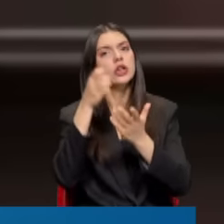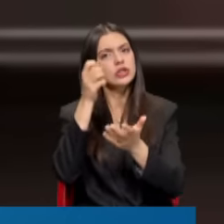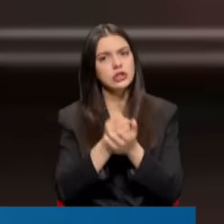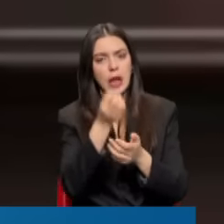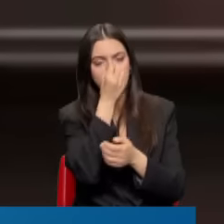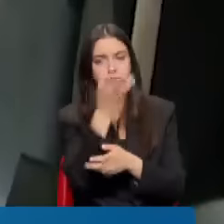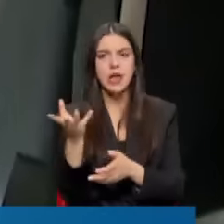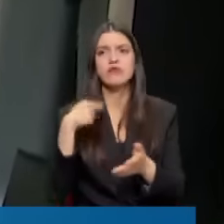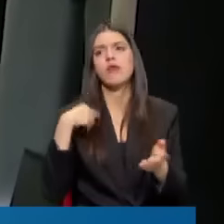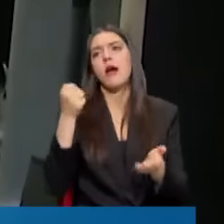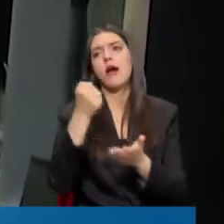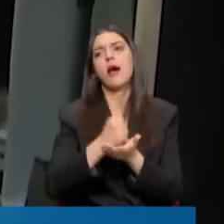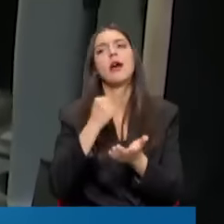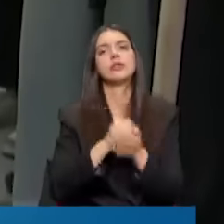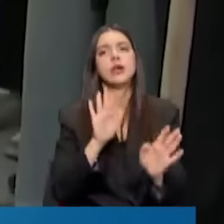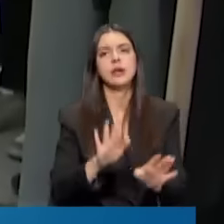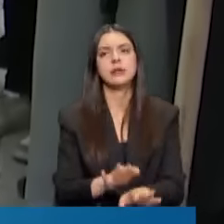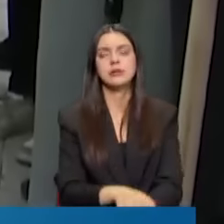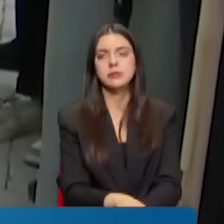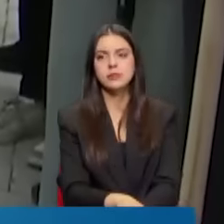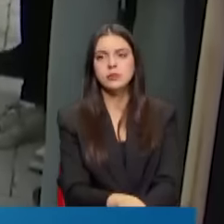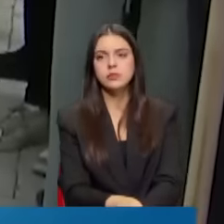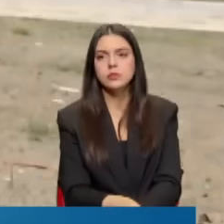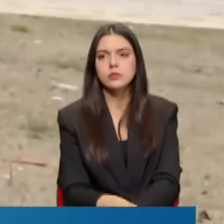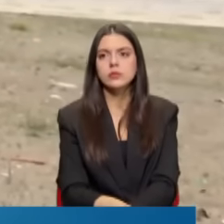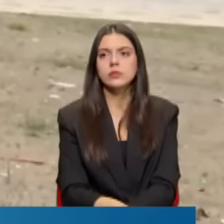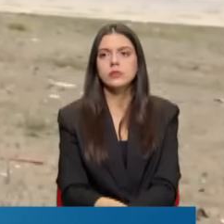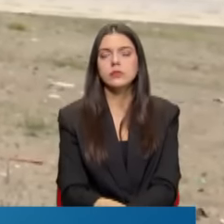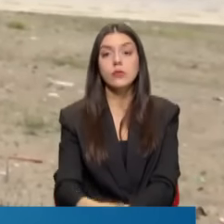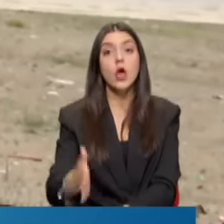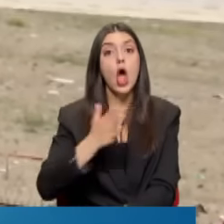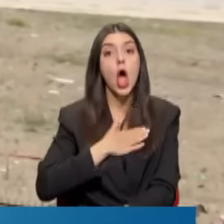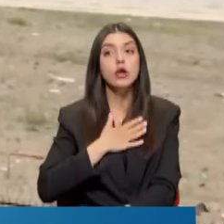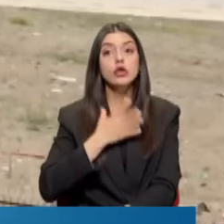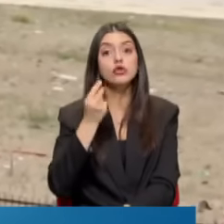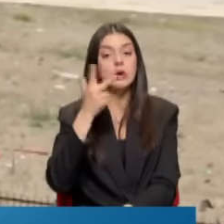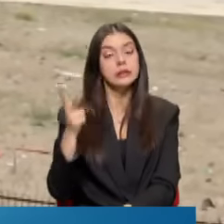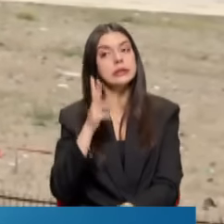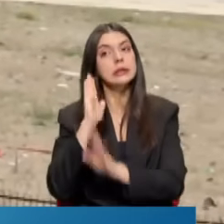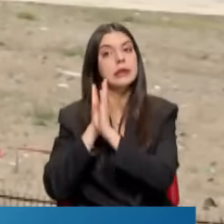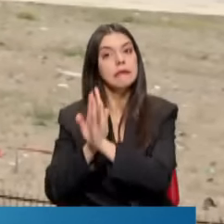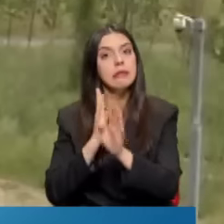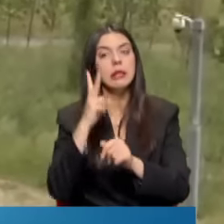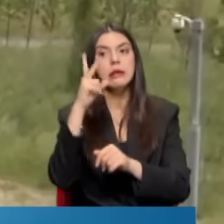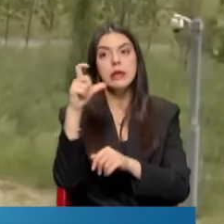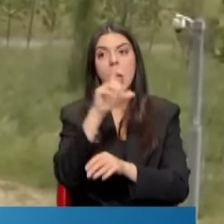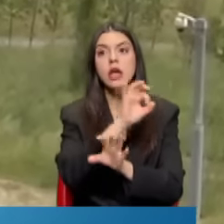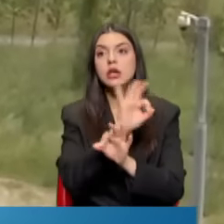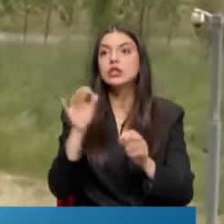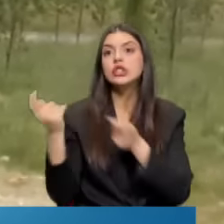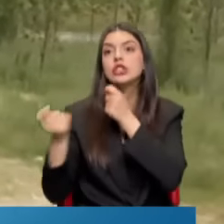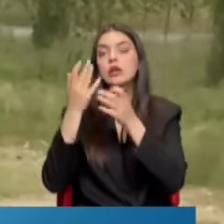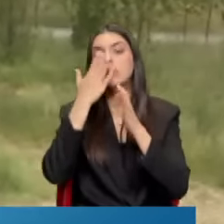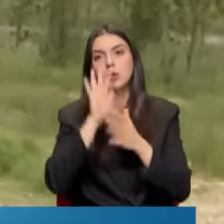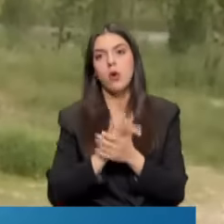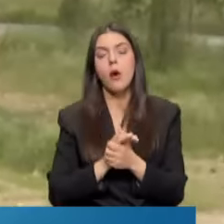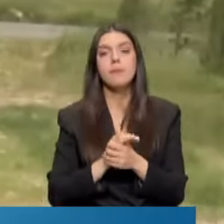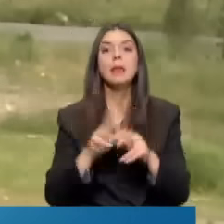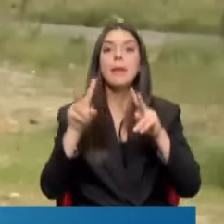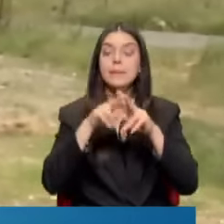inşallah bayraklar İstanbul önce çok hızlı gitti ik aydır hiç çalışma yok Millet bahçesi yapabilmek